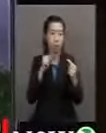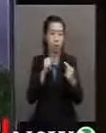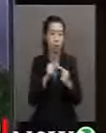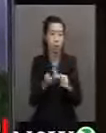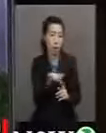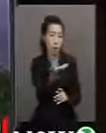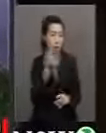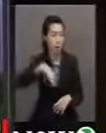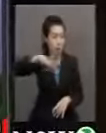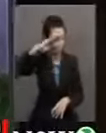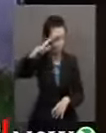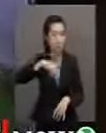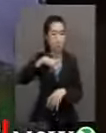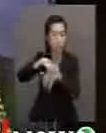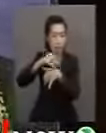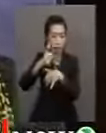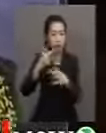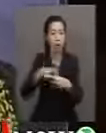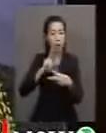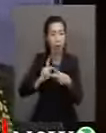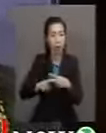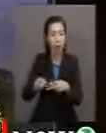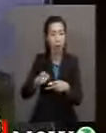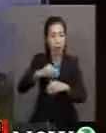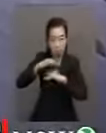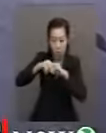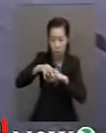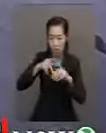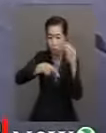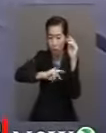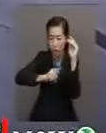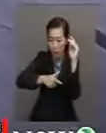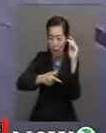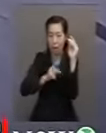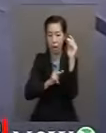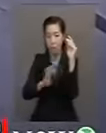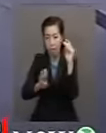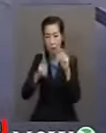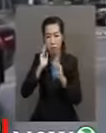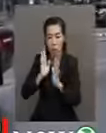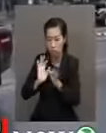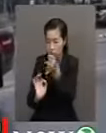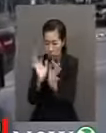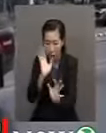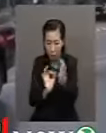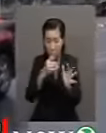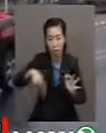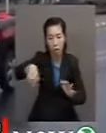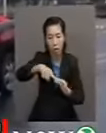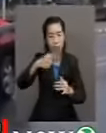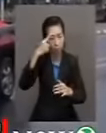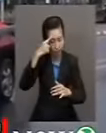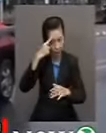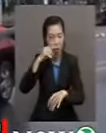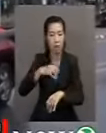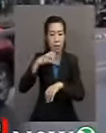นี้ก็คืบหน้าไปเยอะโดยเฉพาะการวางเพลิงเผาทรัพ์ที่จังหวัดพังงาจังหวัดกระบี่น่าจะขอหมายจับเพิ่มได้อีก 2รายด้วยกัน